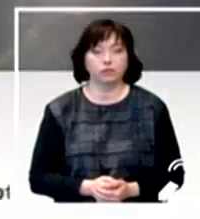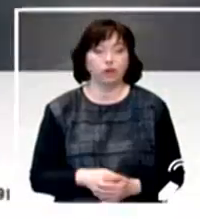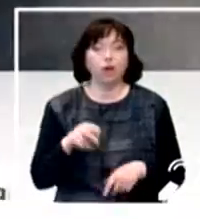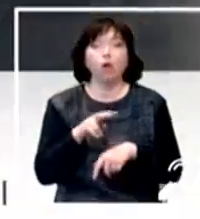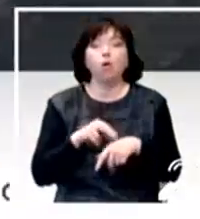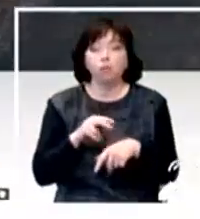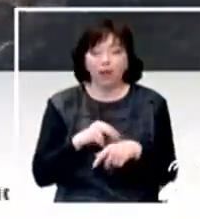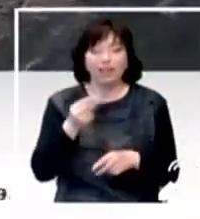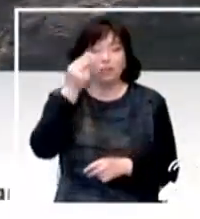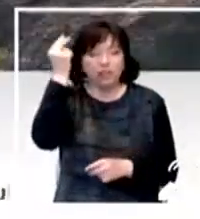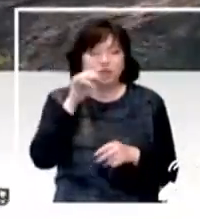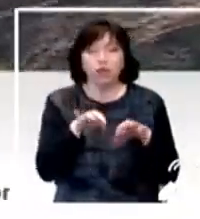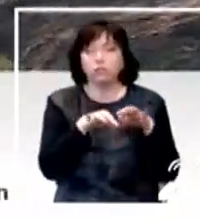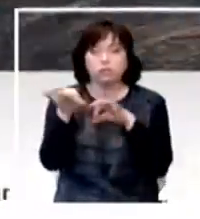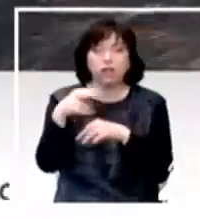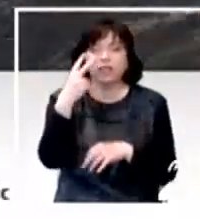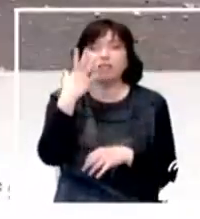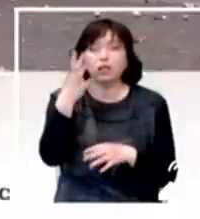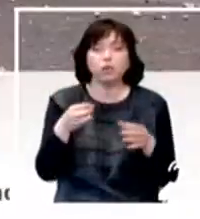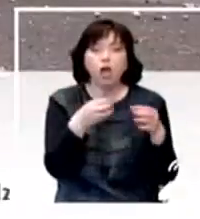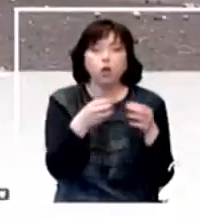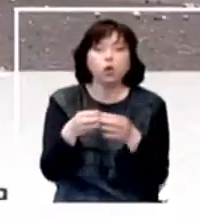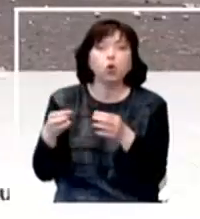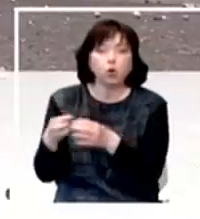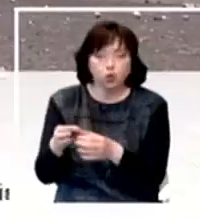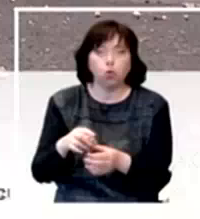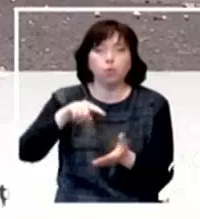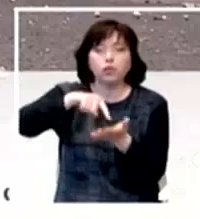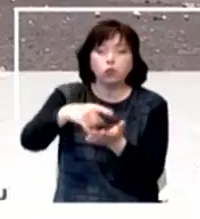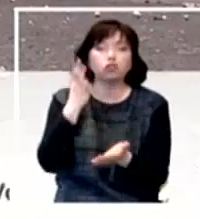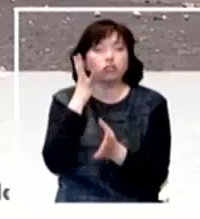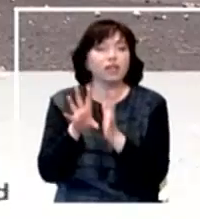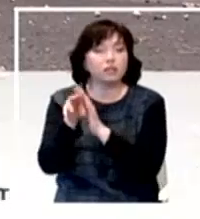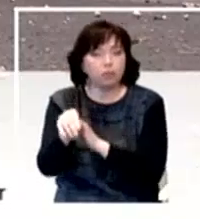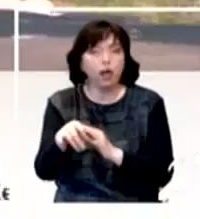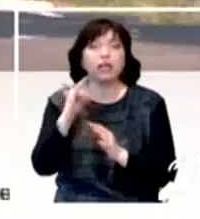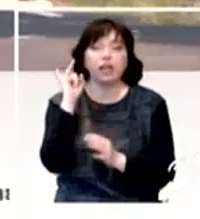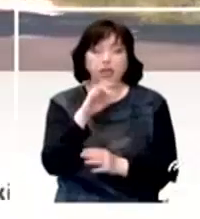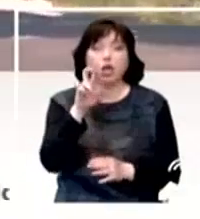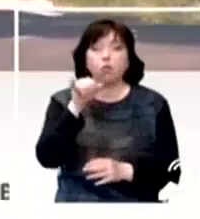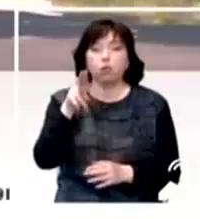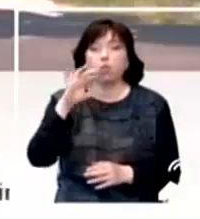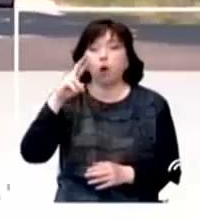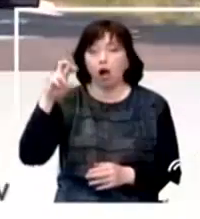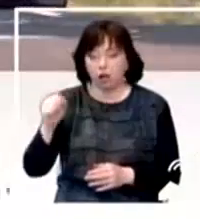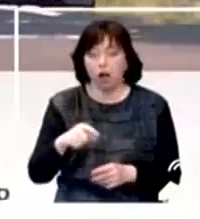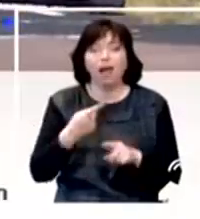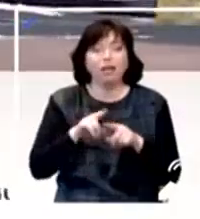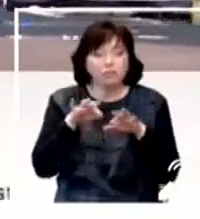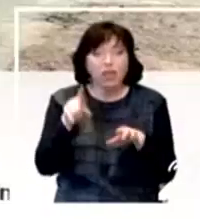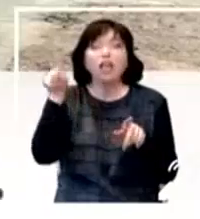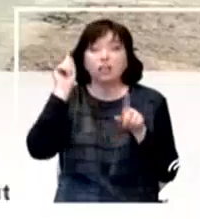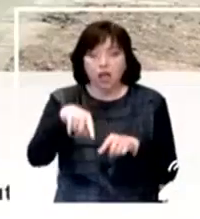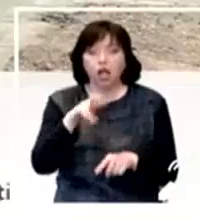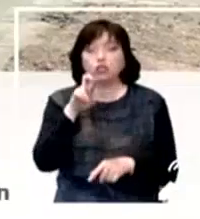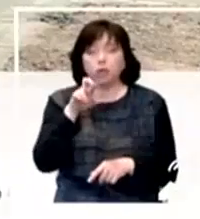Oamenii legii au simulat deplasarea 25 de delegații, atât spre locurile de cazare, cât și spre Bulboaca. Exercițiul a continuat la complexul vitivinicol